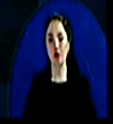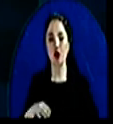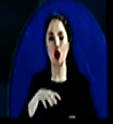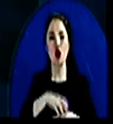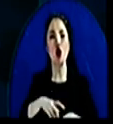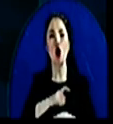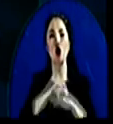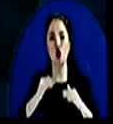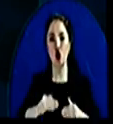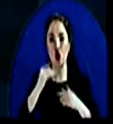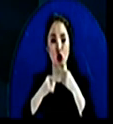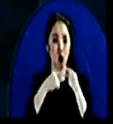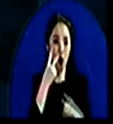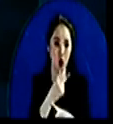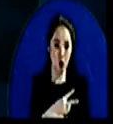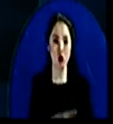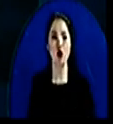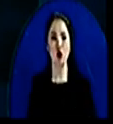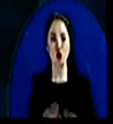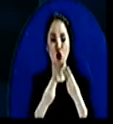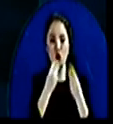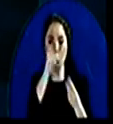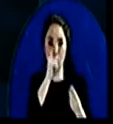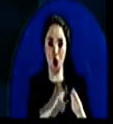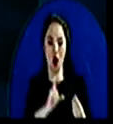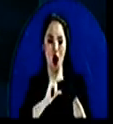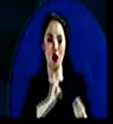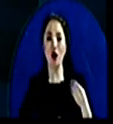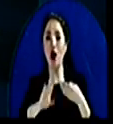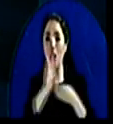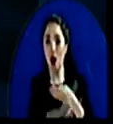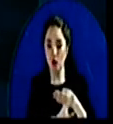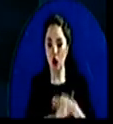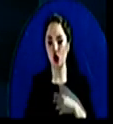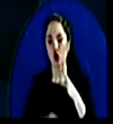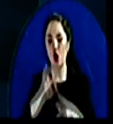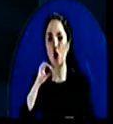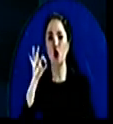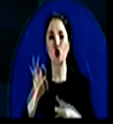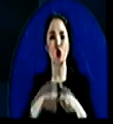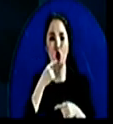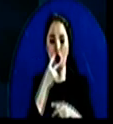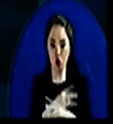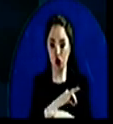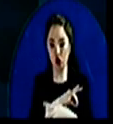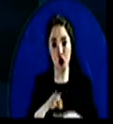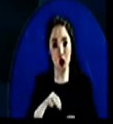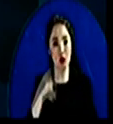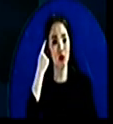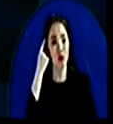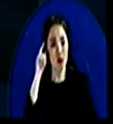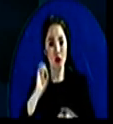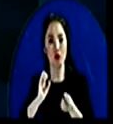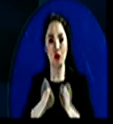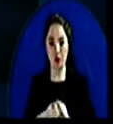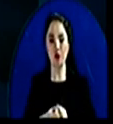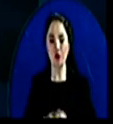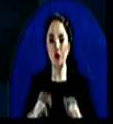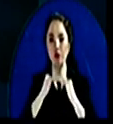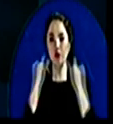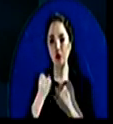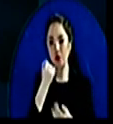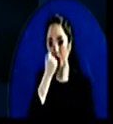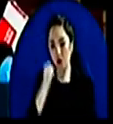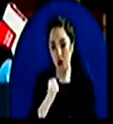хууль, замун шүүмжлэгчийн эрхийг хамгаалах тухай хууль, сонгуулийн тухай хуулийн төсөл зэрэг хуулиудыг санаачлан боловсруулж улсын